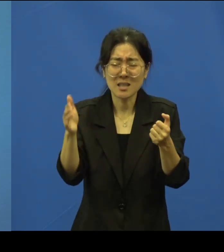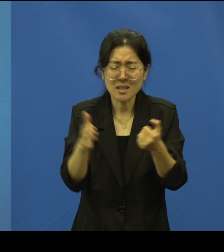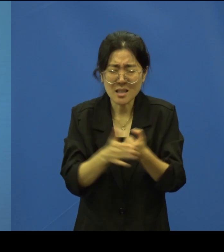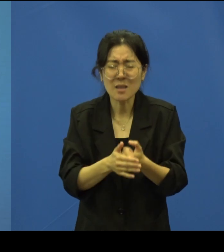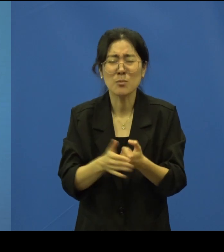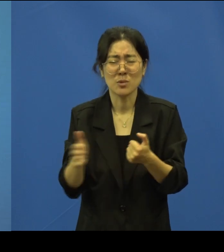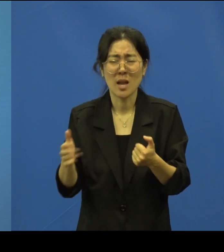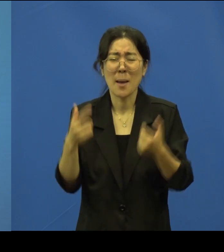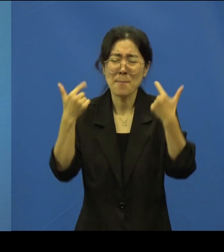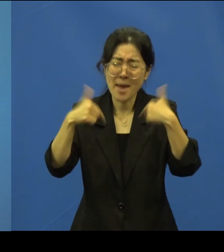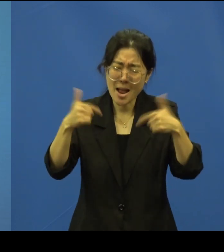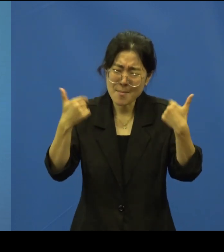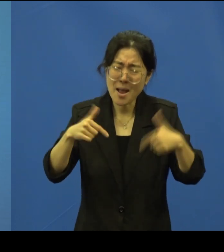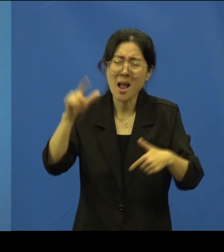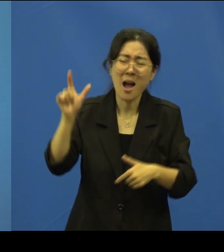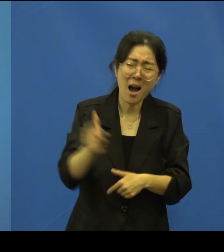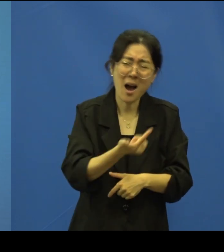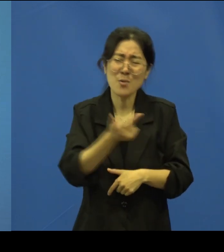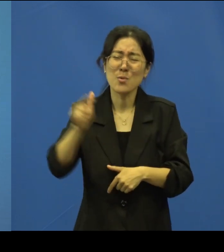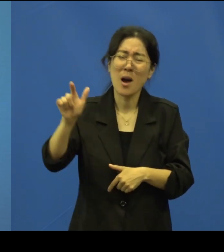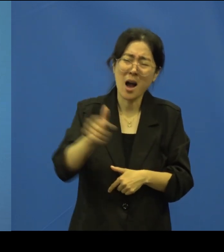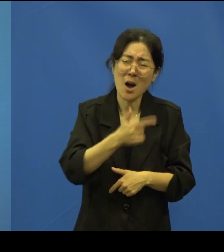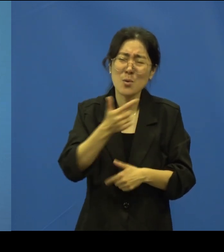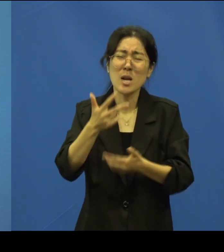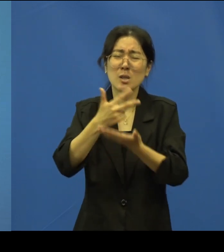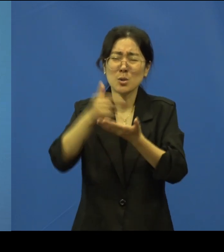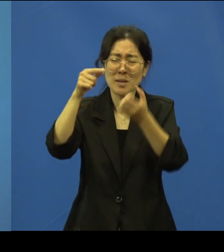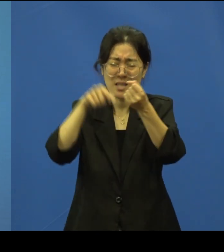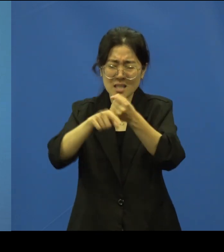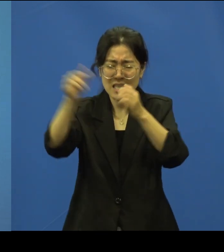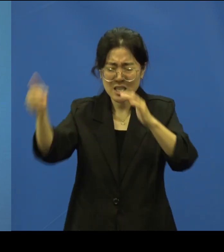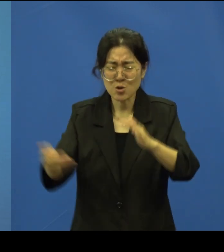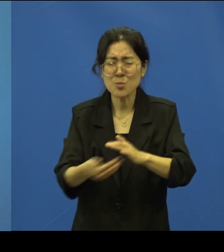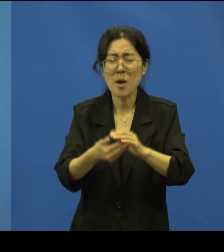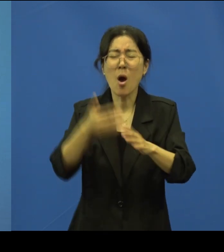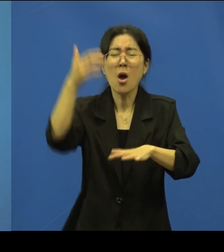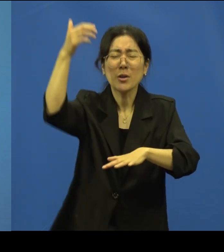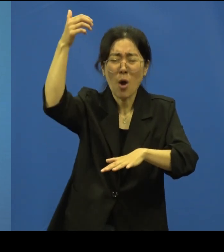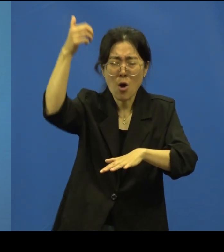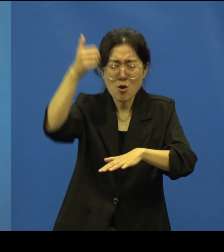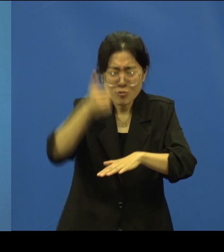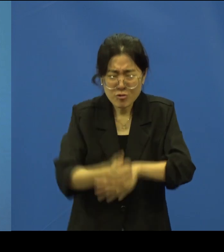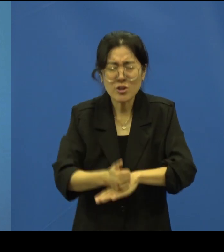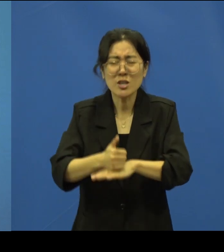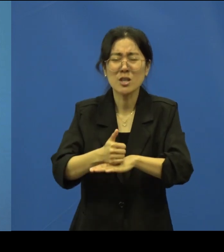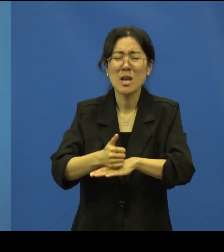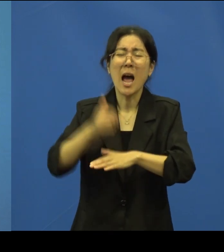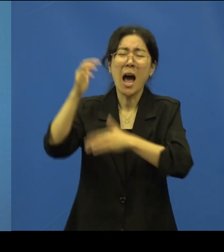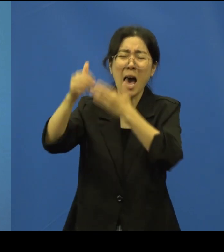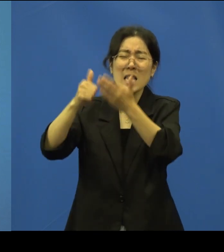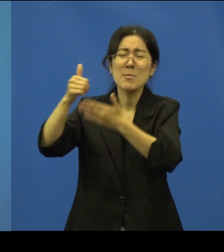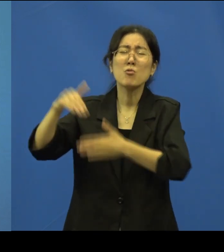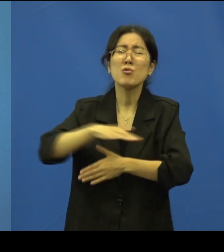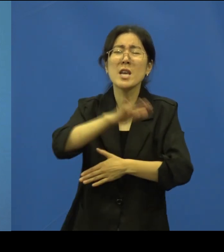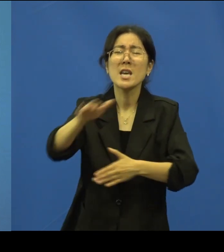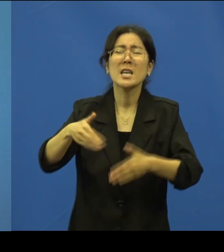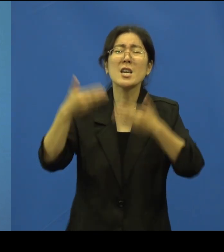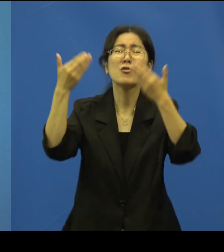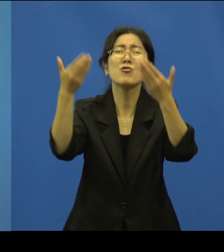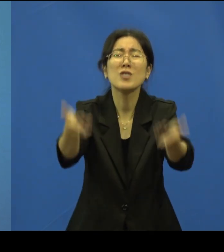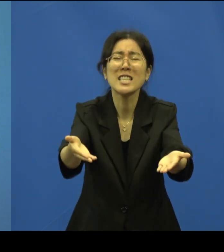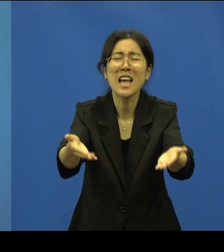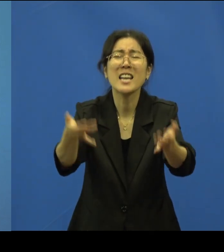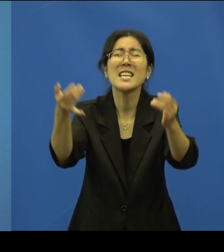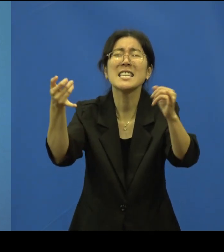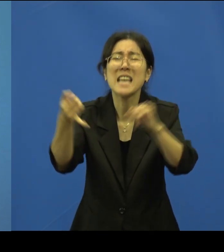우리는 매일매일 오늘 하루하루를 주님의 뜻을 이루며 결국은 하나님이 우리에게 약속하신 놀라운